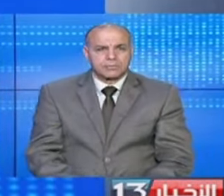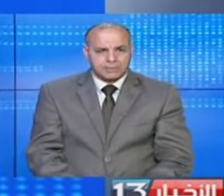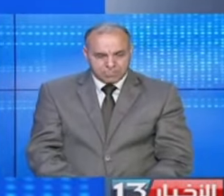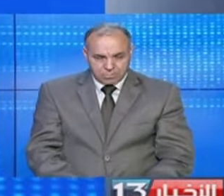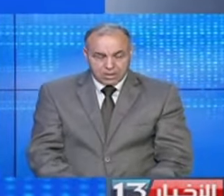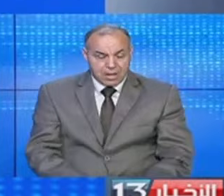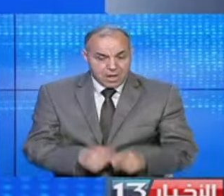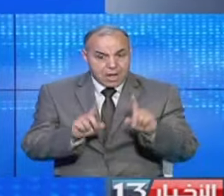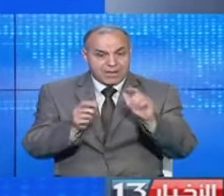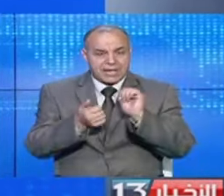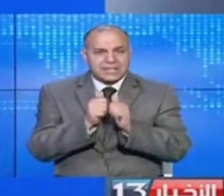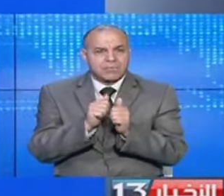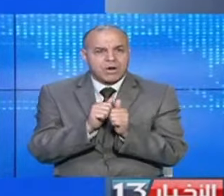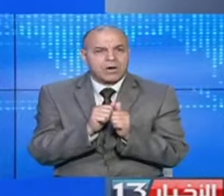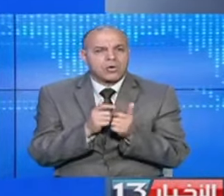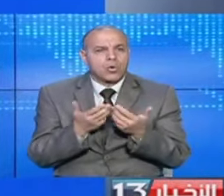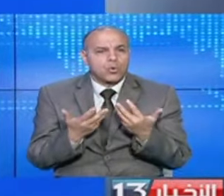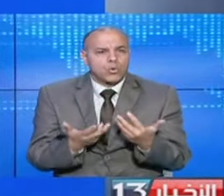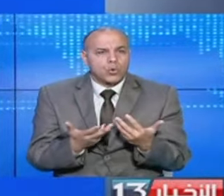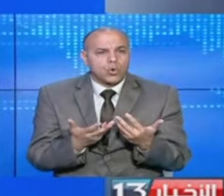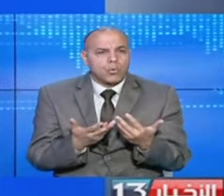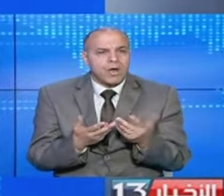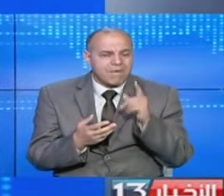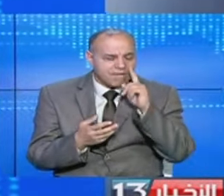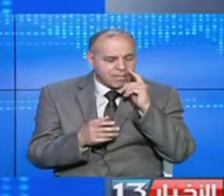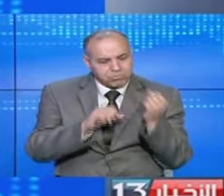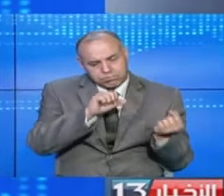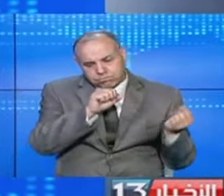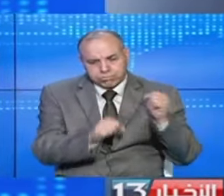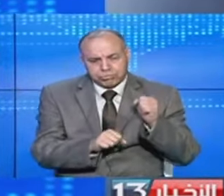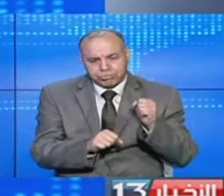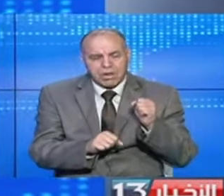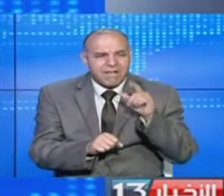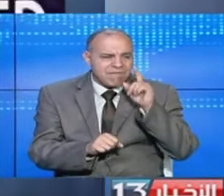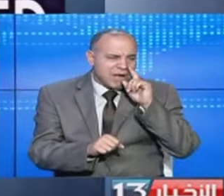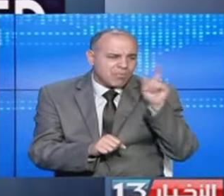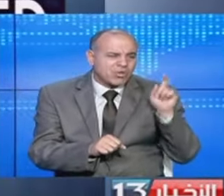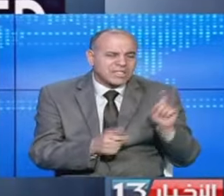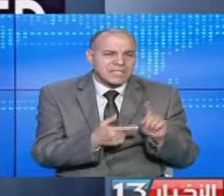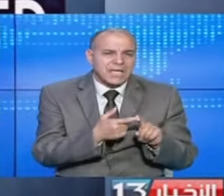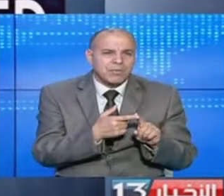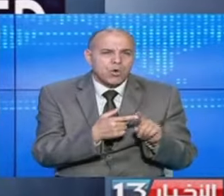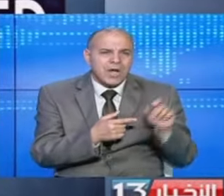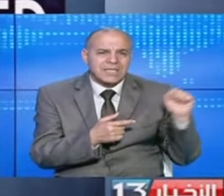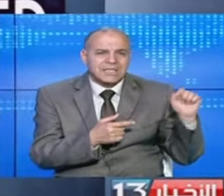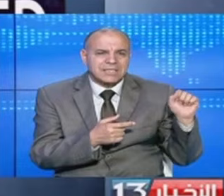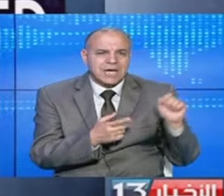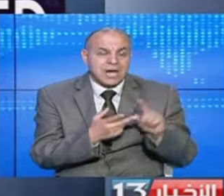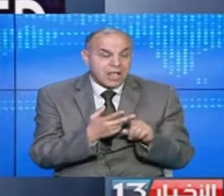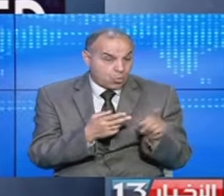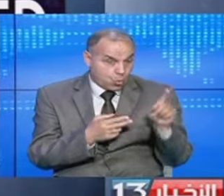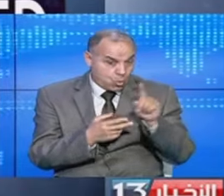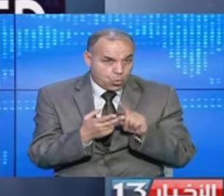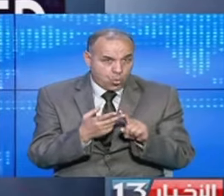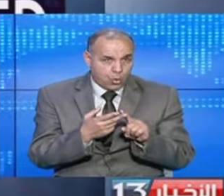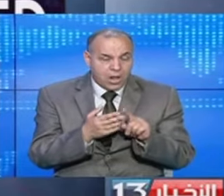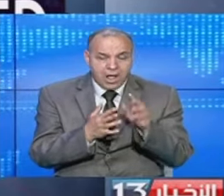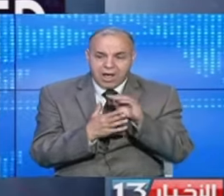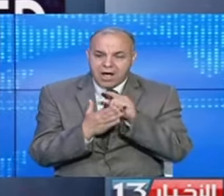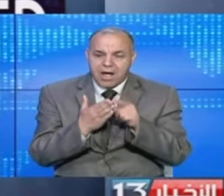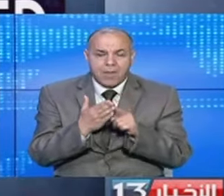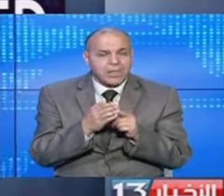في أخبار الرياضة، التحقت المصارعات سوار بوستة وزينب الصغير وسارة الحامدي